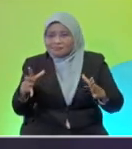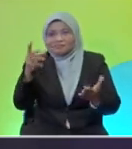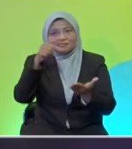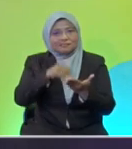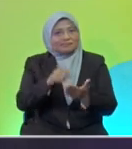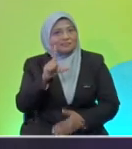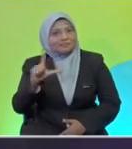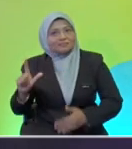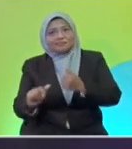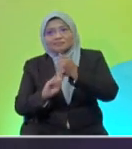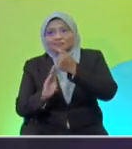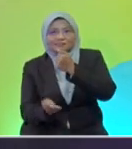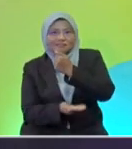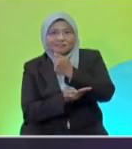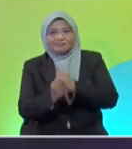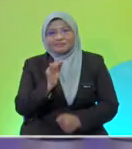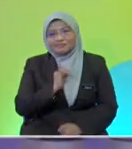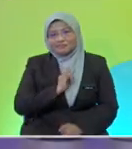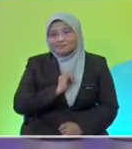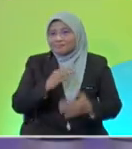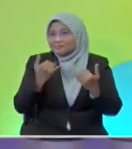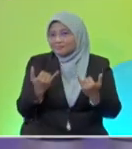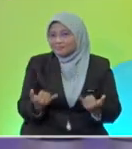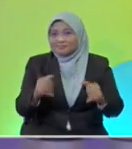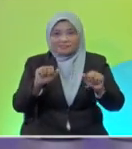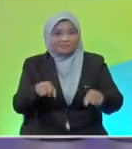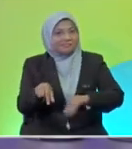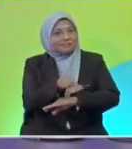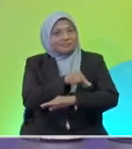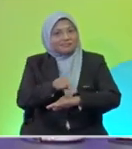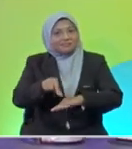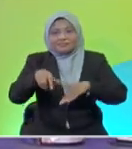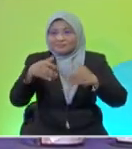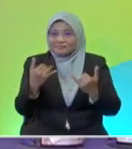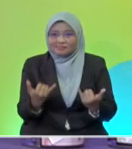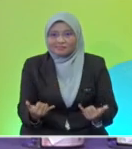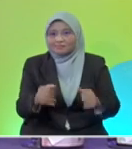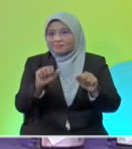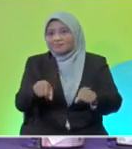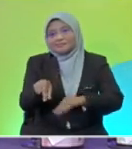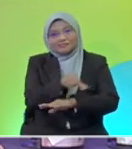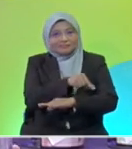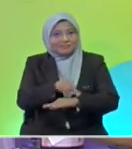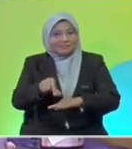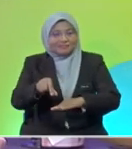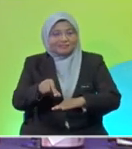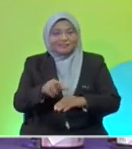Inilah tabung saya sekarang boleh guna sekarang boleh Gunawan